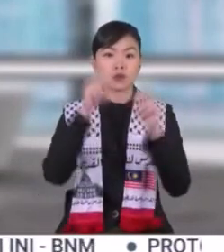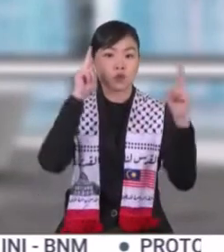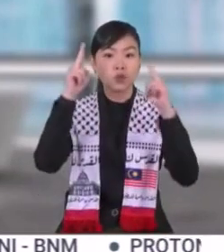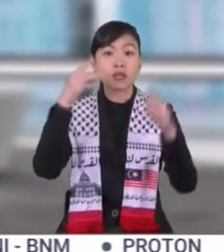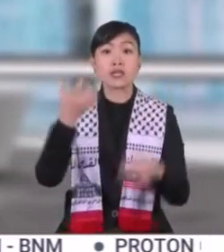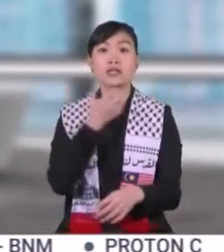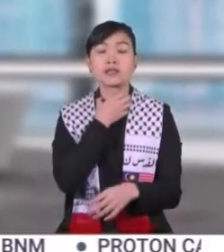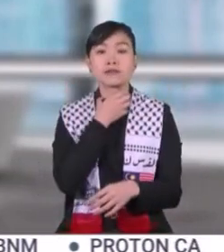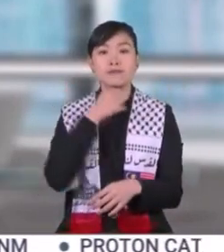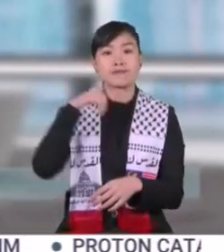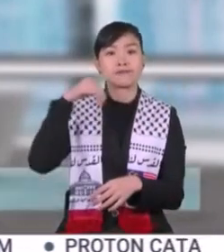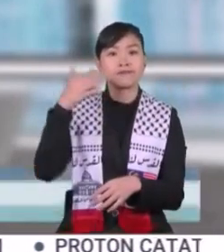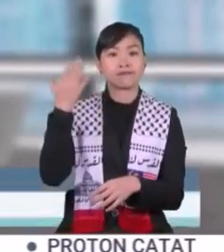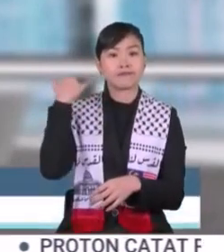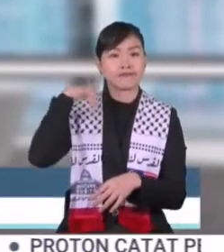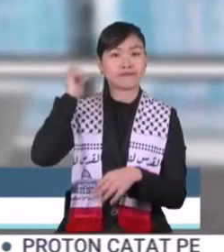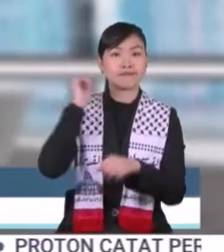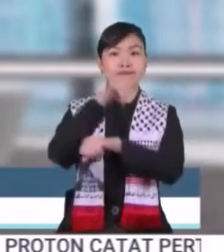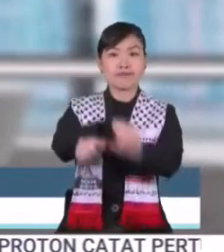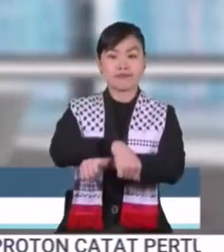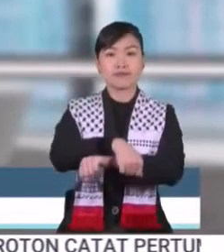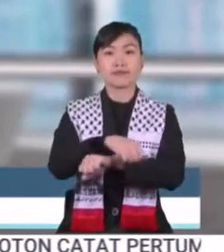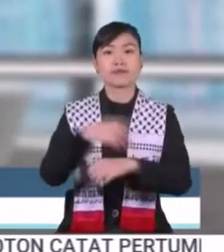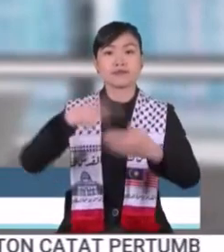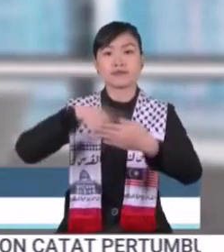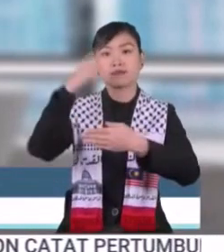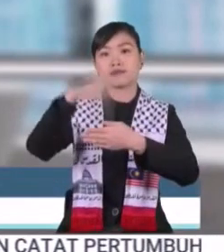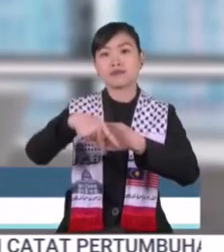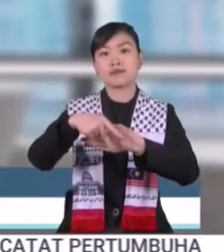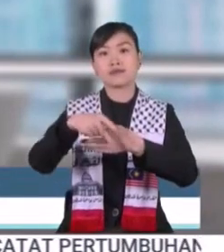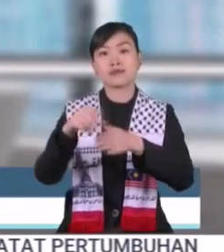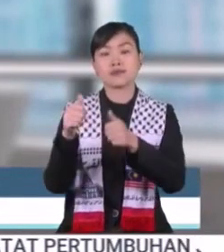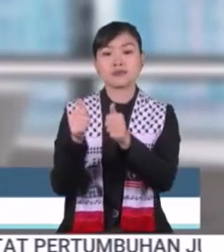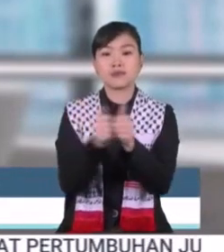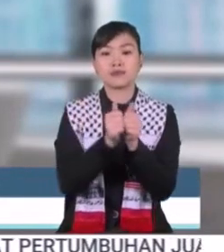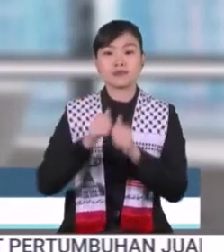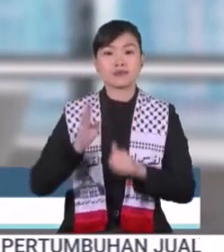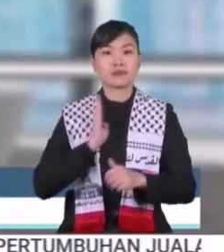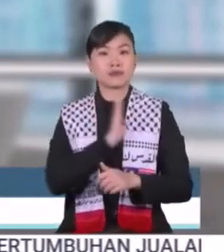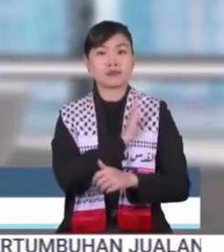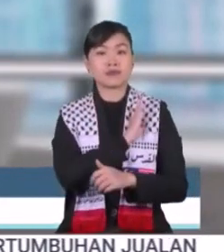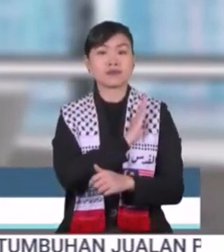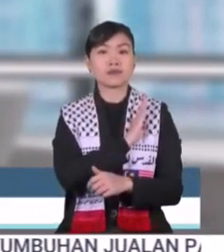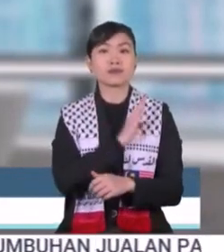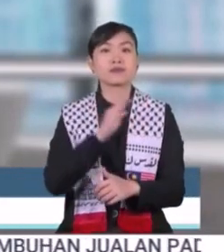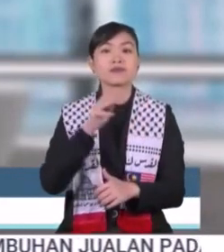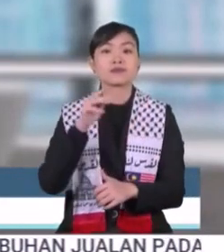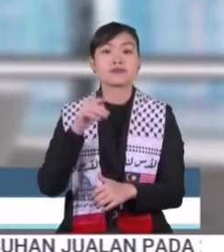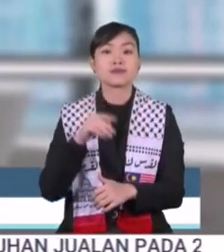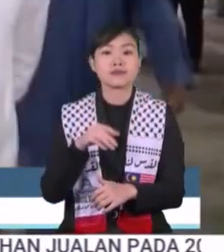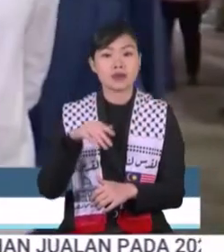tadi program anjuran kerajaan Negeri bersama perbadanan kemajuan Negeri perak itu bersempena tahun baru